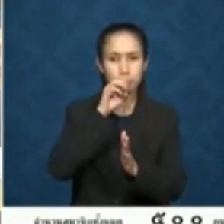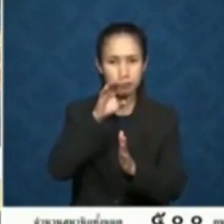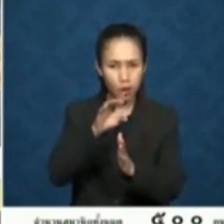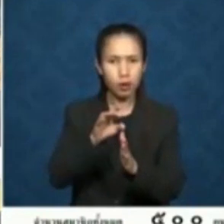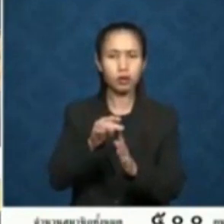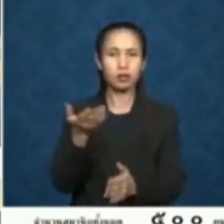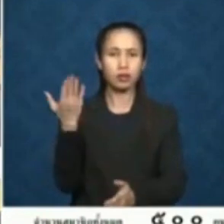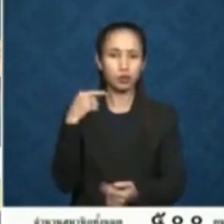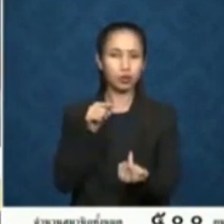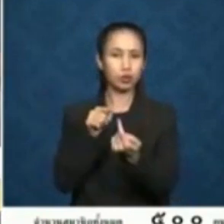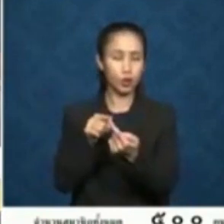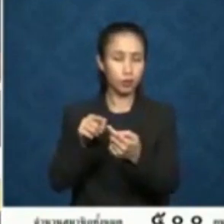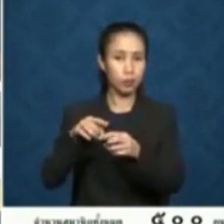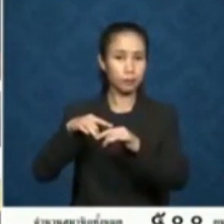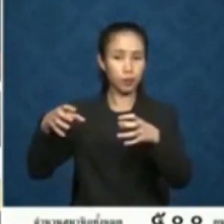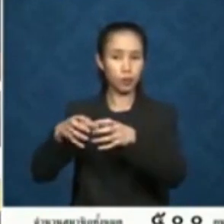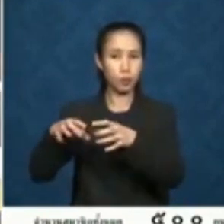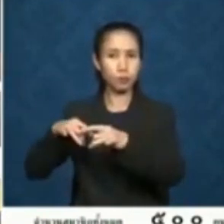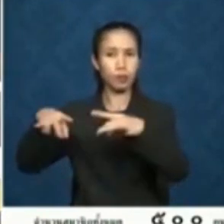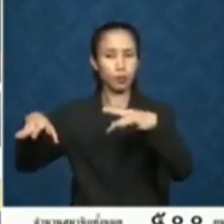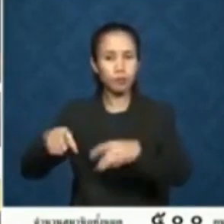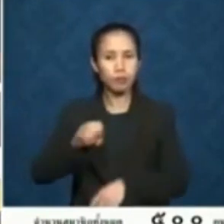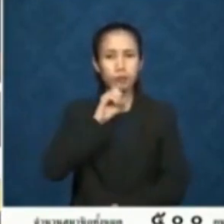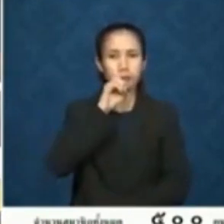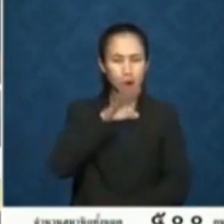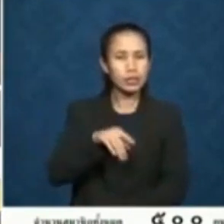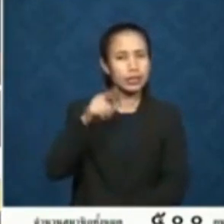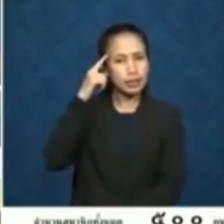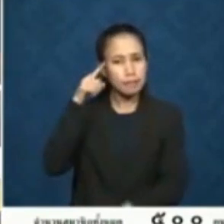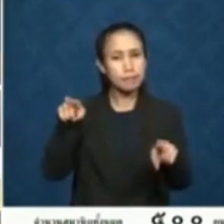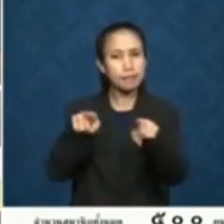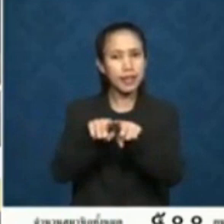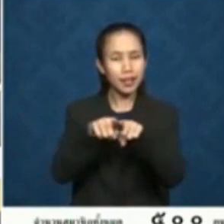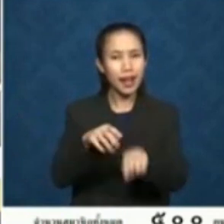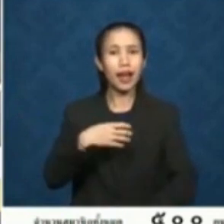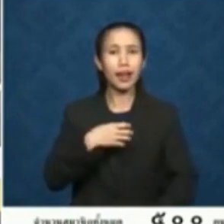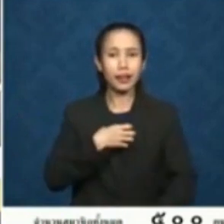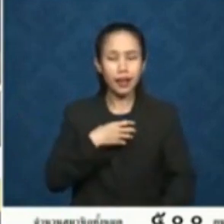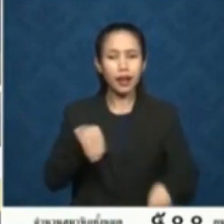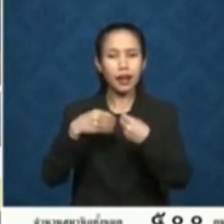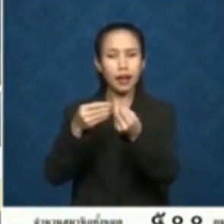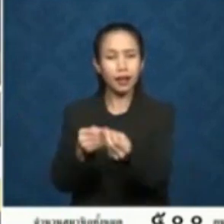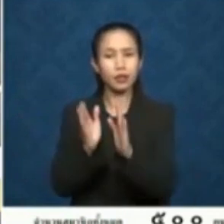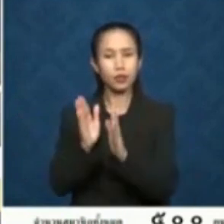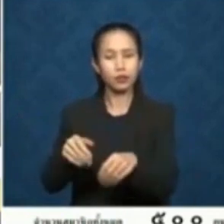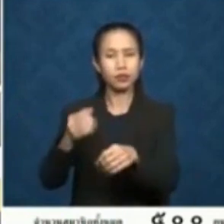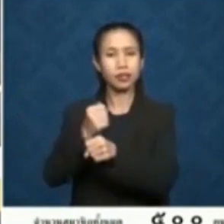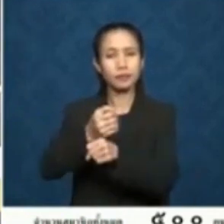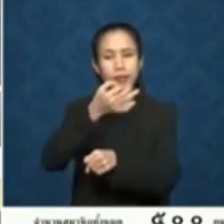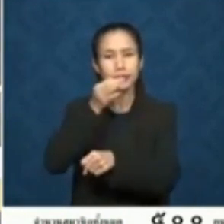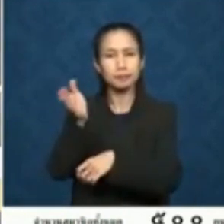าลต่อวิปฝ่ายค้านก็บอกว่าหลักการเหมือนกันต้องการพิทักษ์ผลประโยชน์ของพี่น้องชาวประม